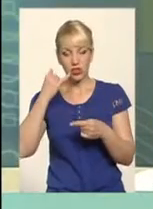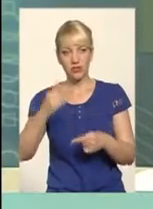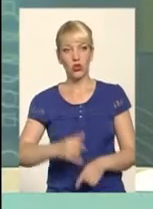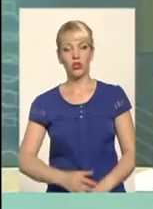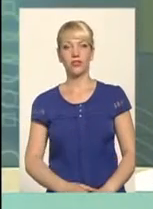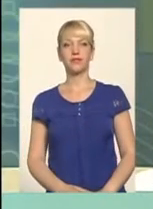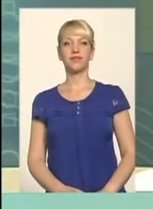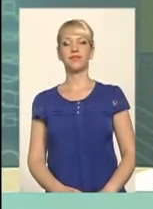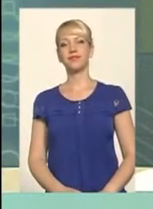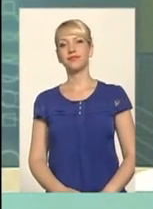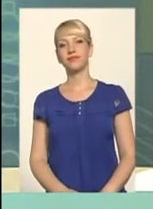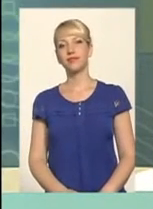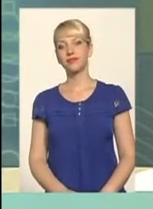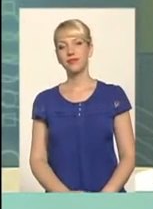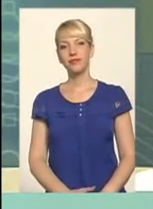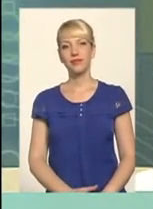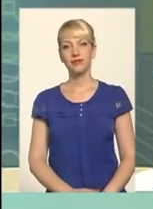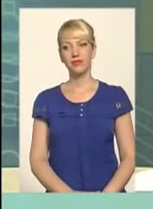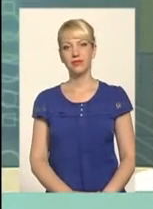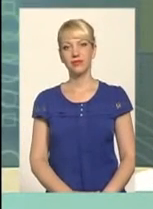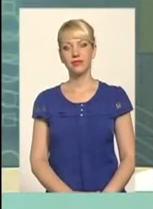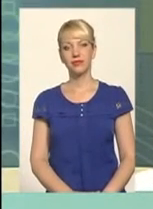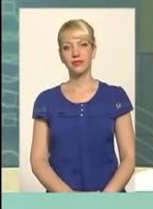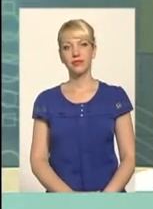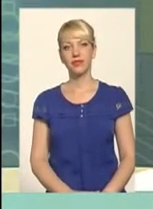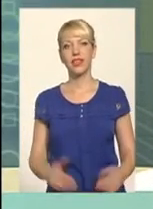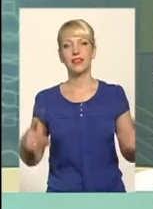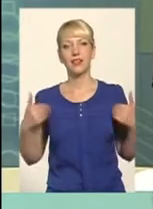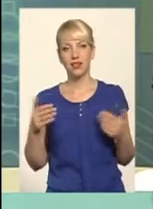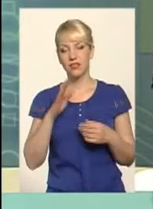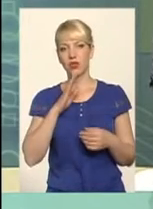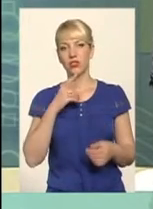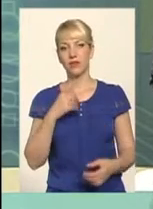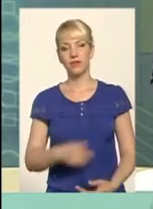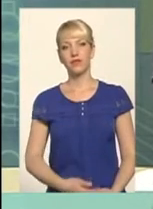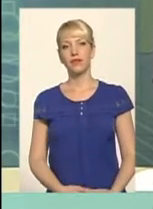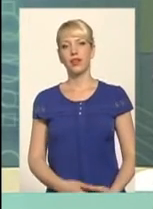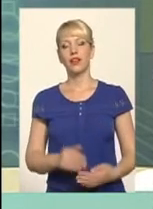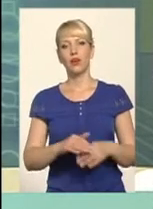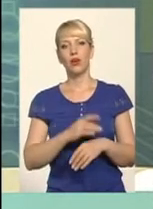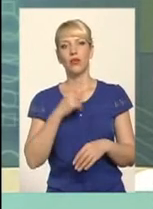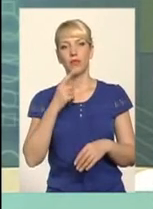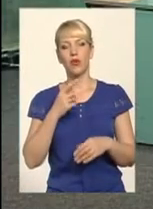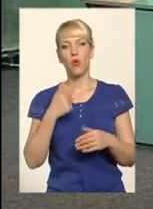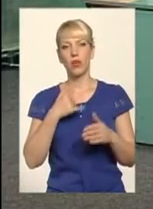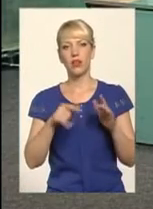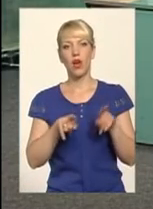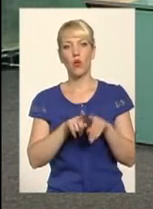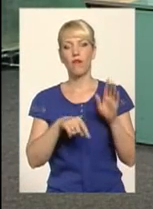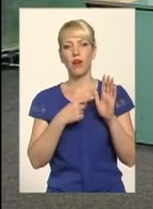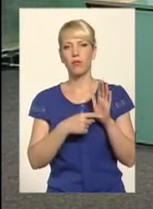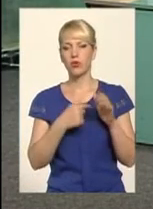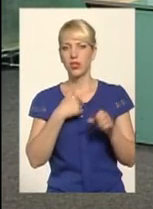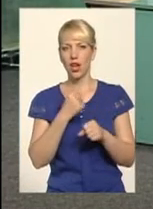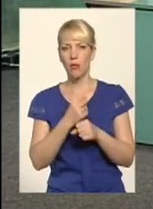дзвінок, слухаємо вас. Ставте свої запитання. Алло, здравствуйте. Здравствуйте. Скажите, у меня такой вопрос. Я работала